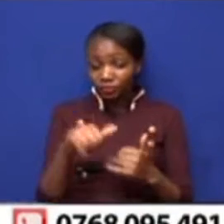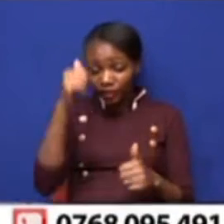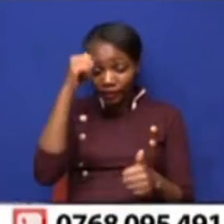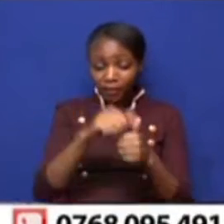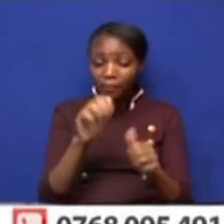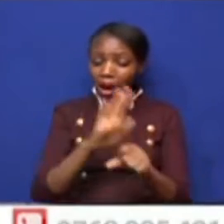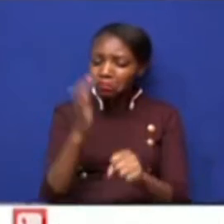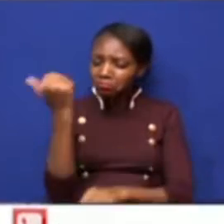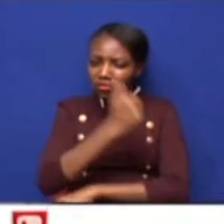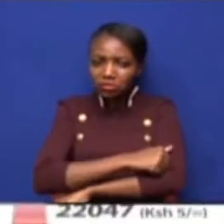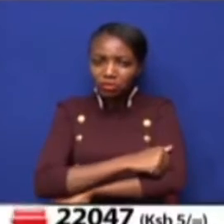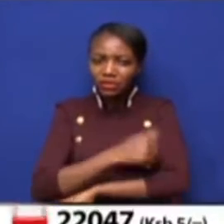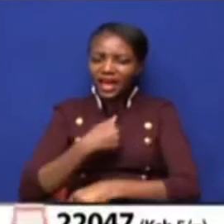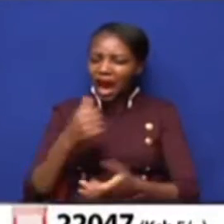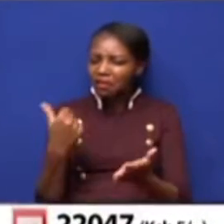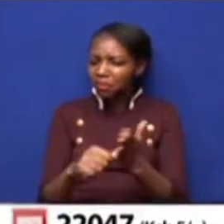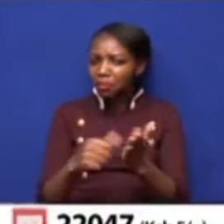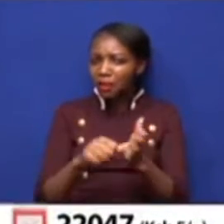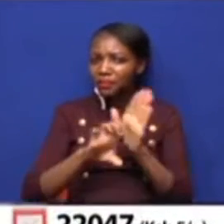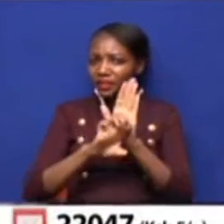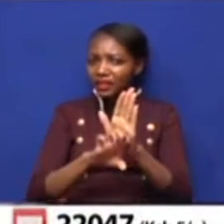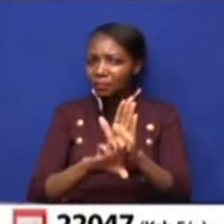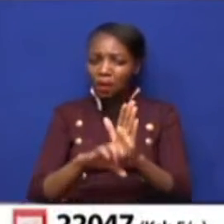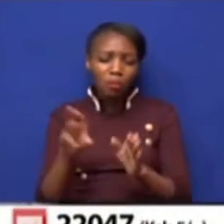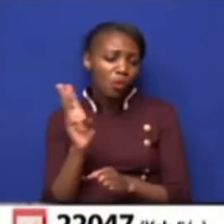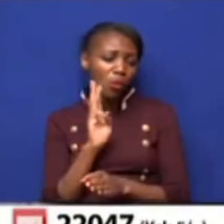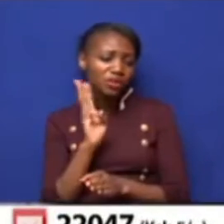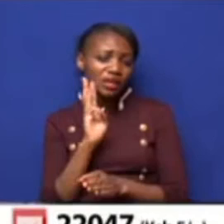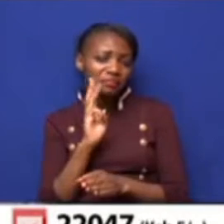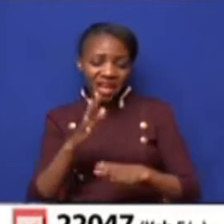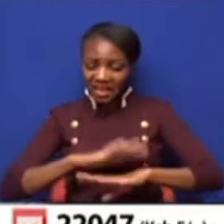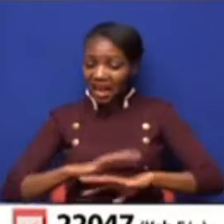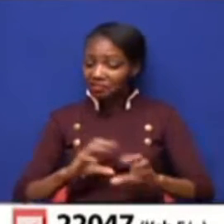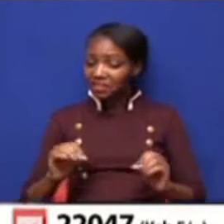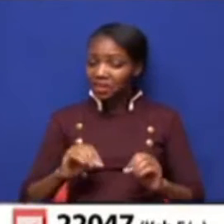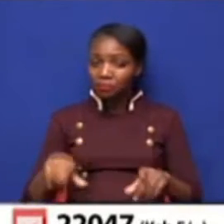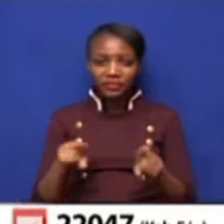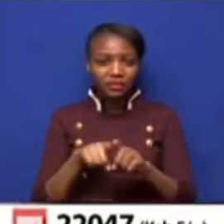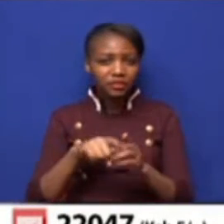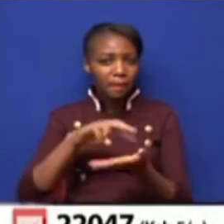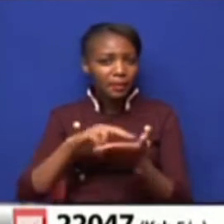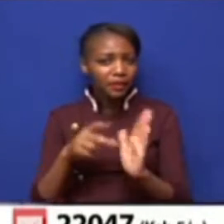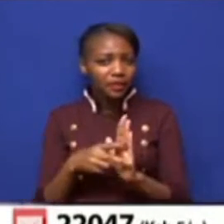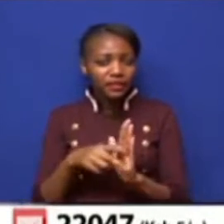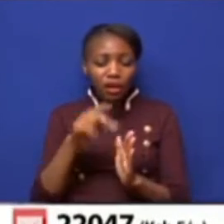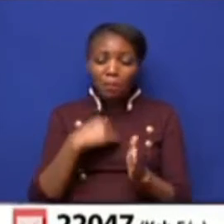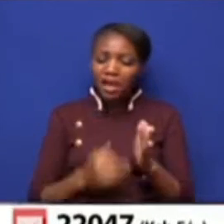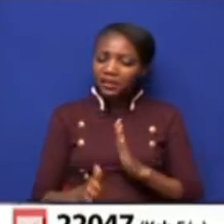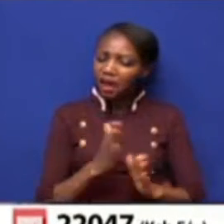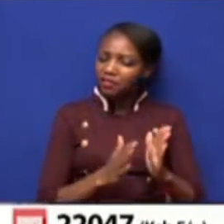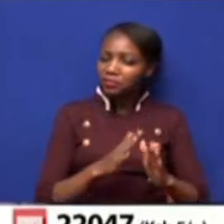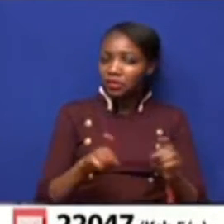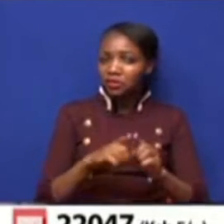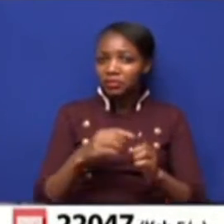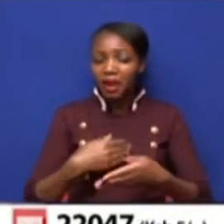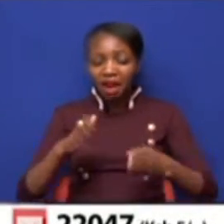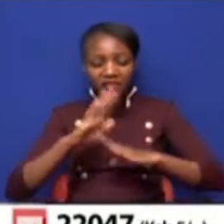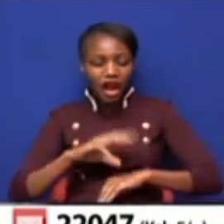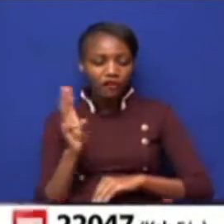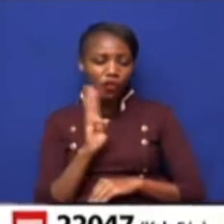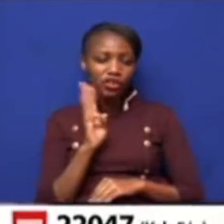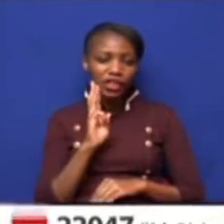shule nyingi zina matatizo kwa mfano ya maji. Kwa hivyo itabidi kuwe na mpango wa kuwa na maji ya